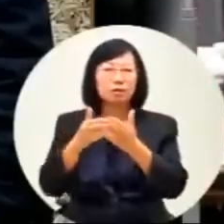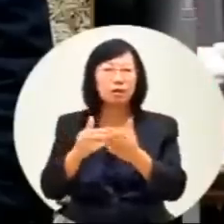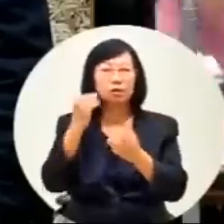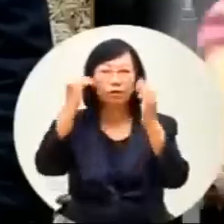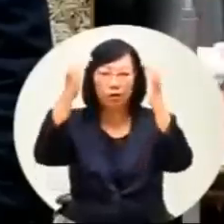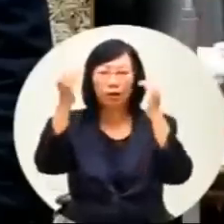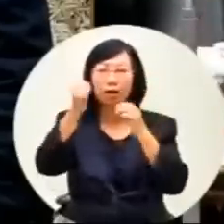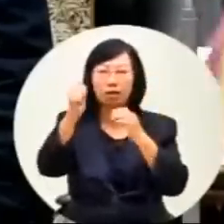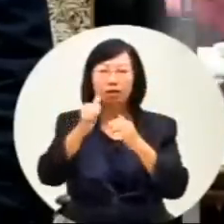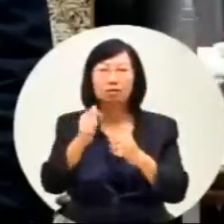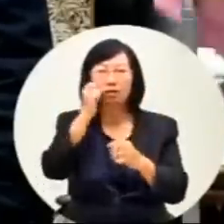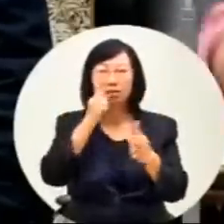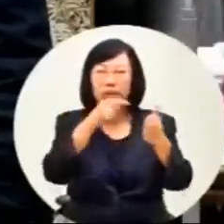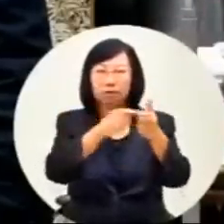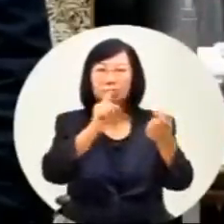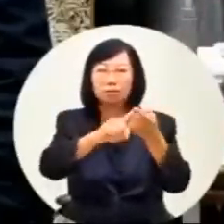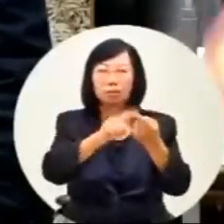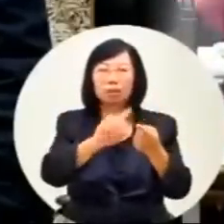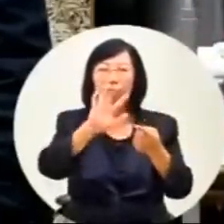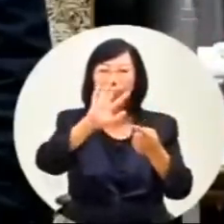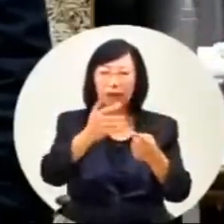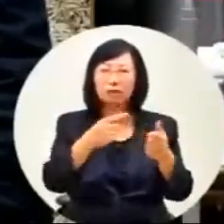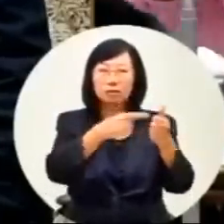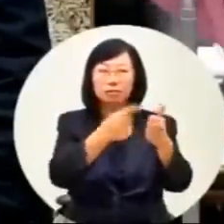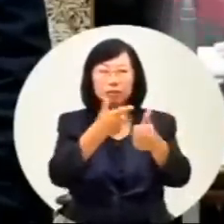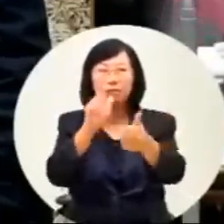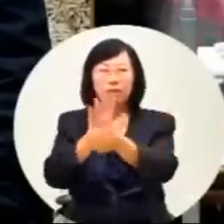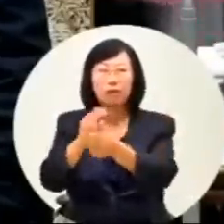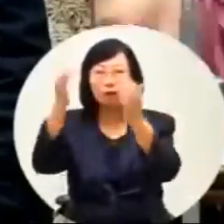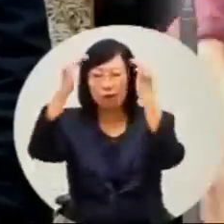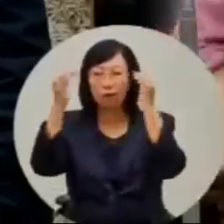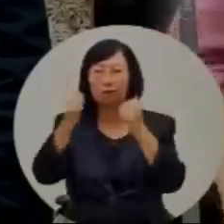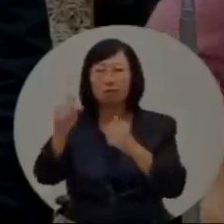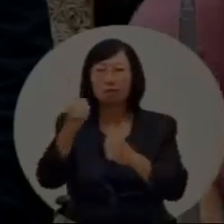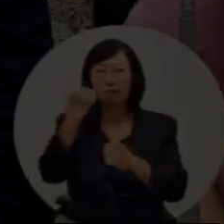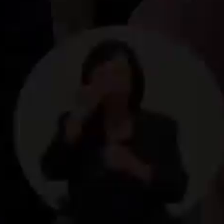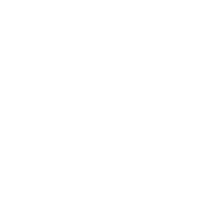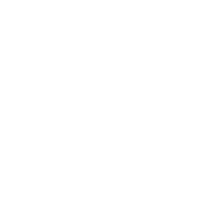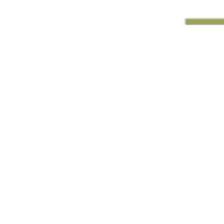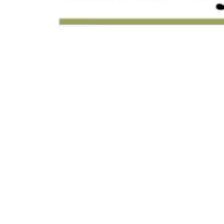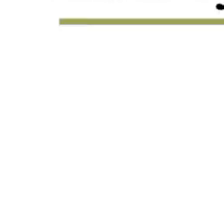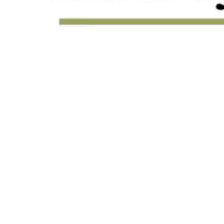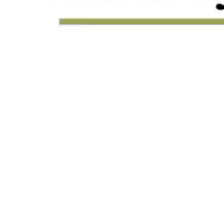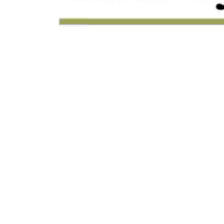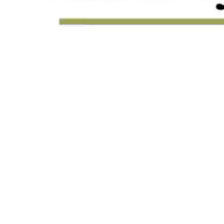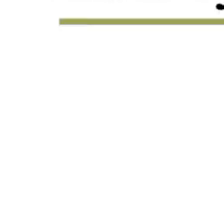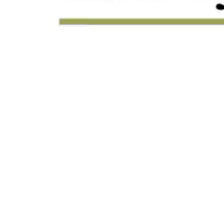样的，你不是在帮韩市长，你是在推韩市长下海悬崖的。